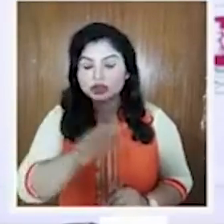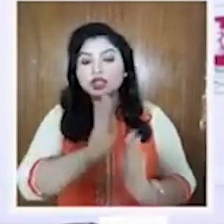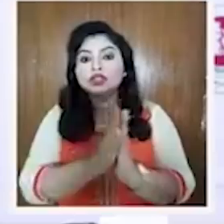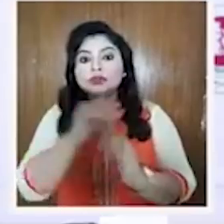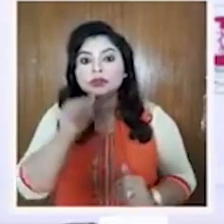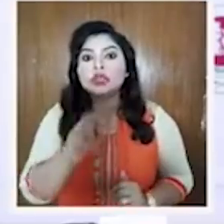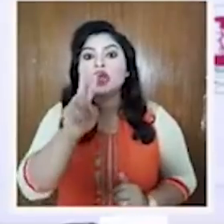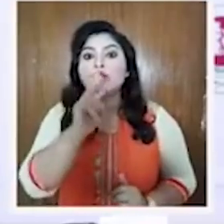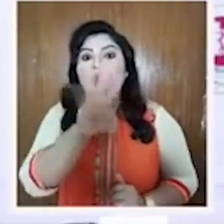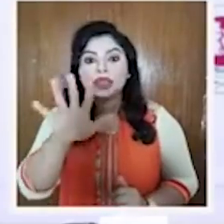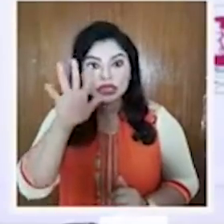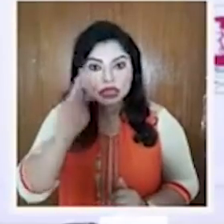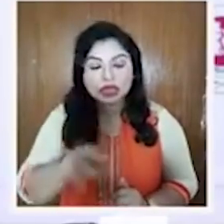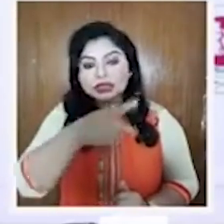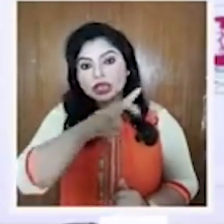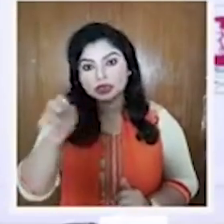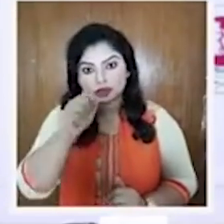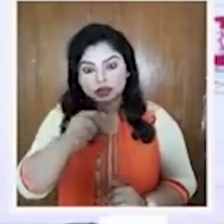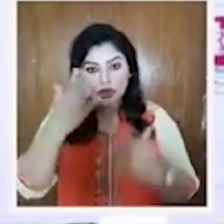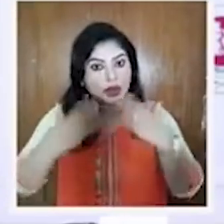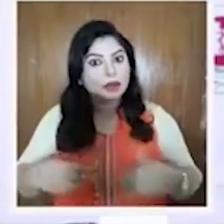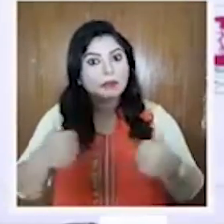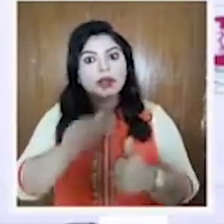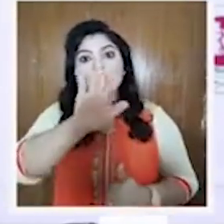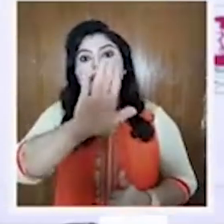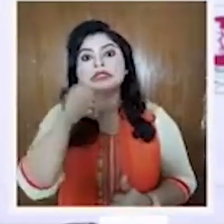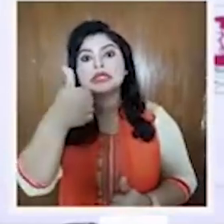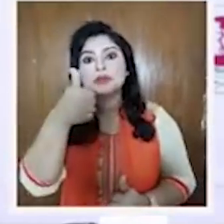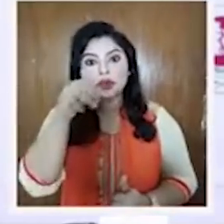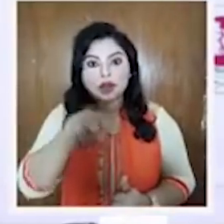24 ঘন্টায় সুস্থ হয়েছেন 2,176 জন। এ পর্যন্ত সুস্থ